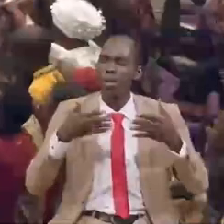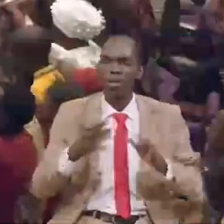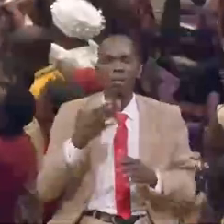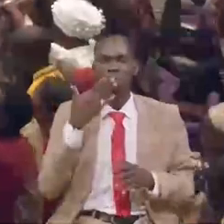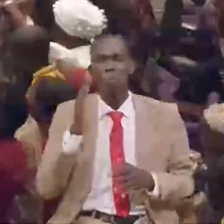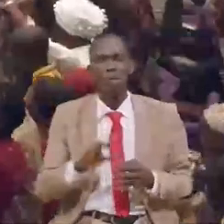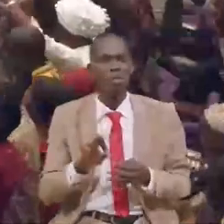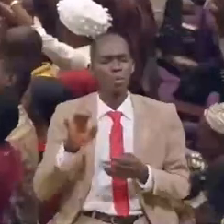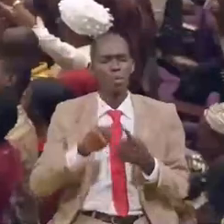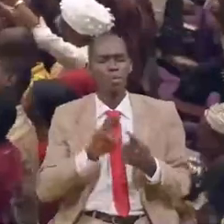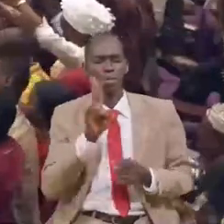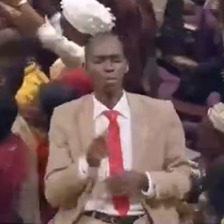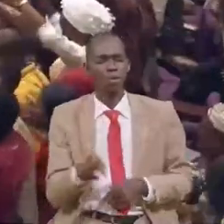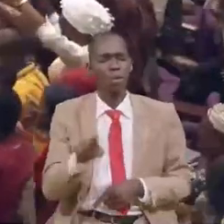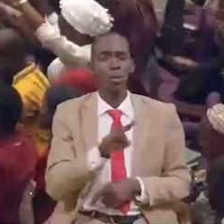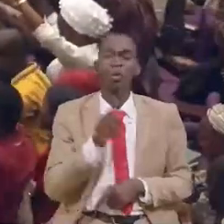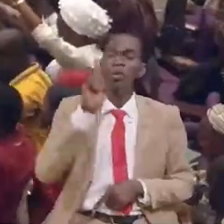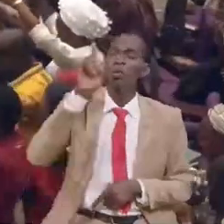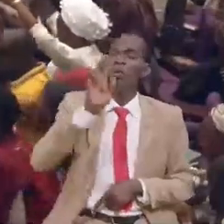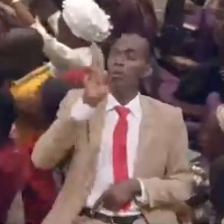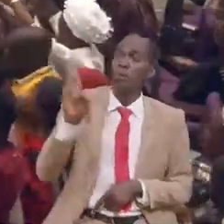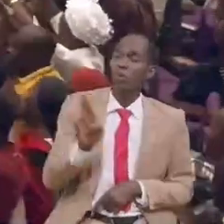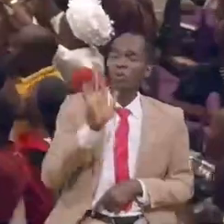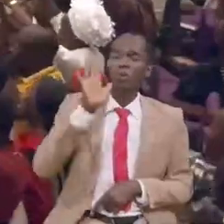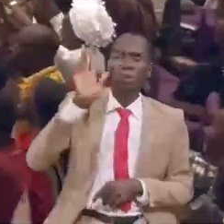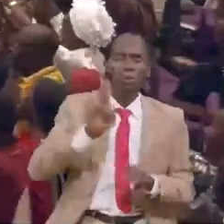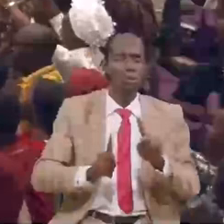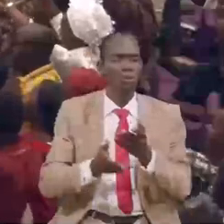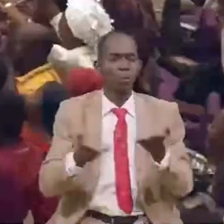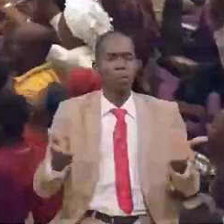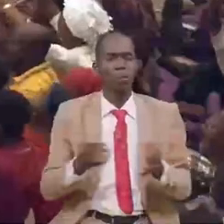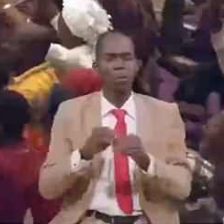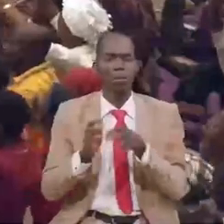pas. Utilise ton peuple au nom de Jésus-Christ.